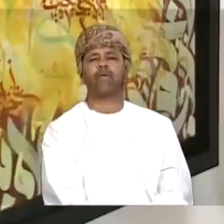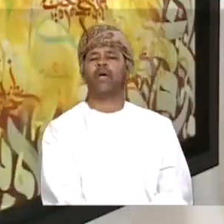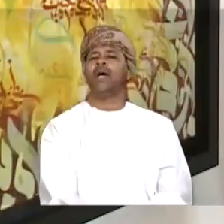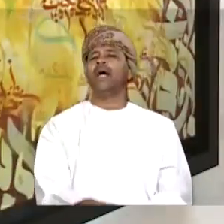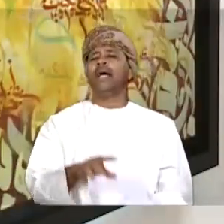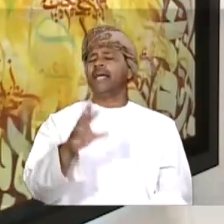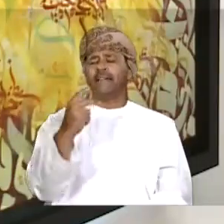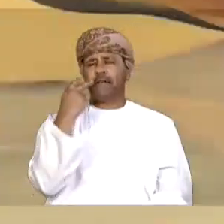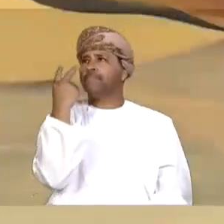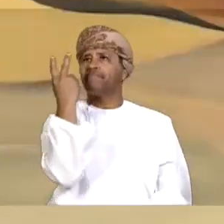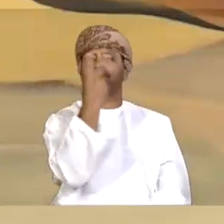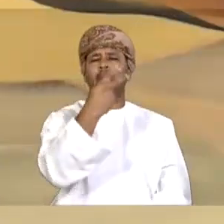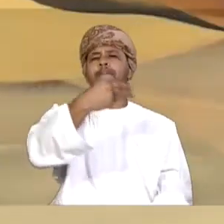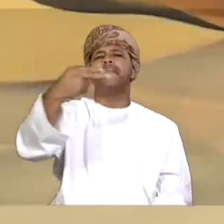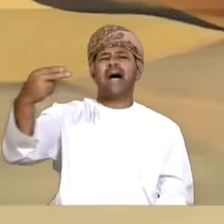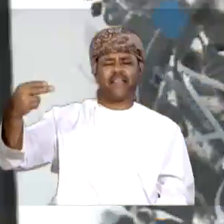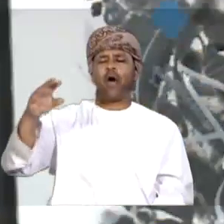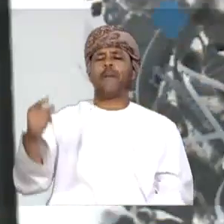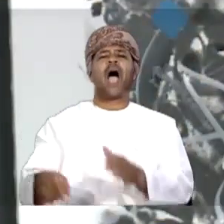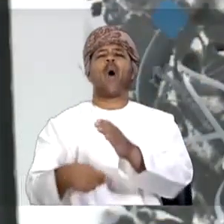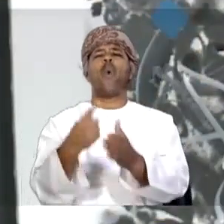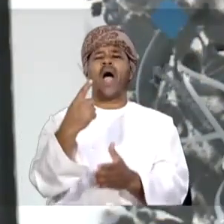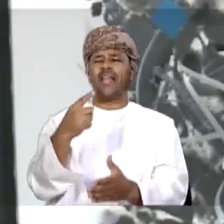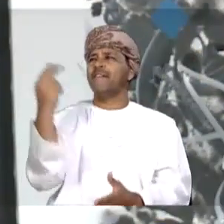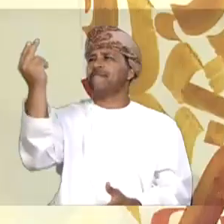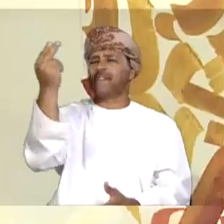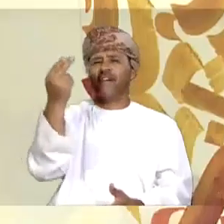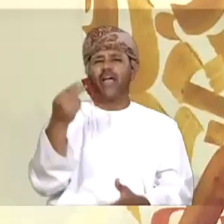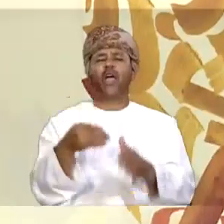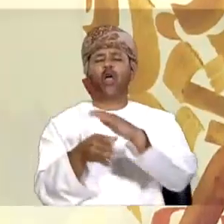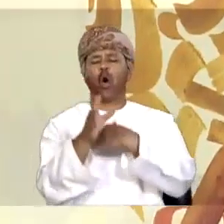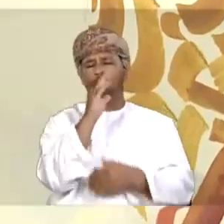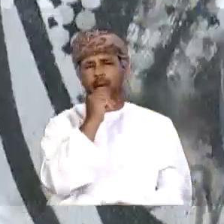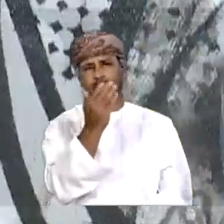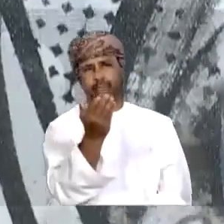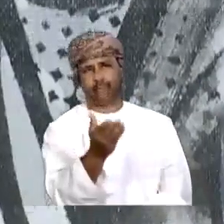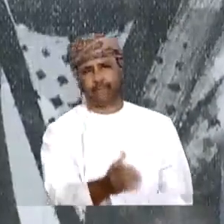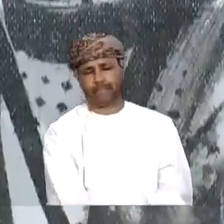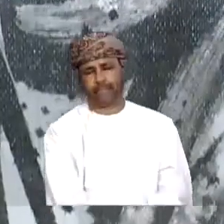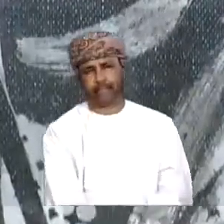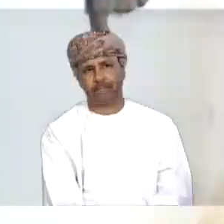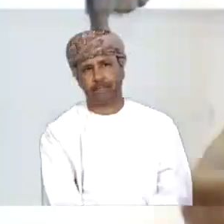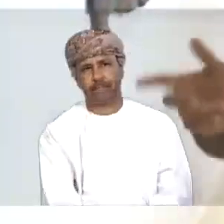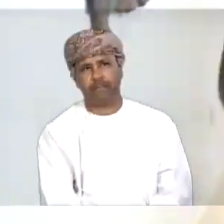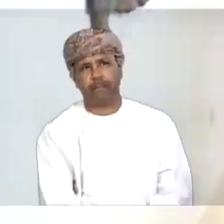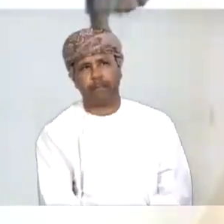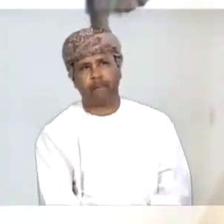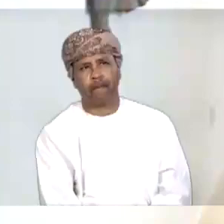تجليات بصرية، معرض فني لأوائل الفنانين التشكيليين العمانيين.